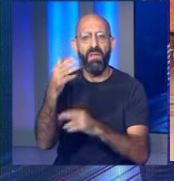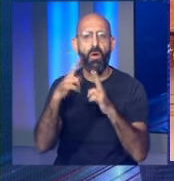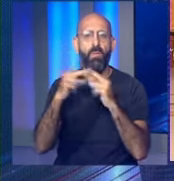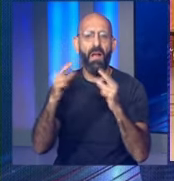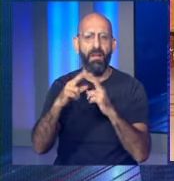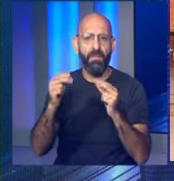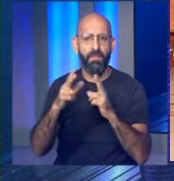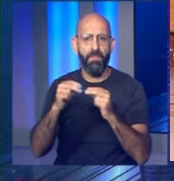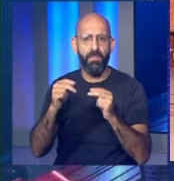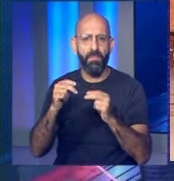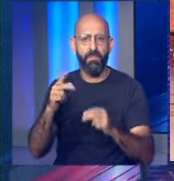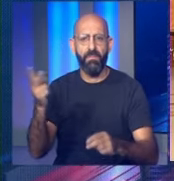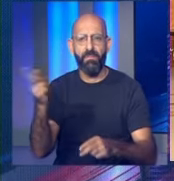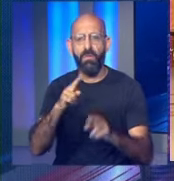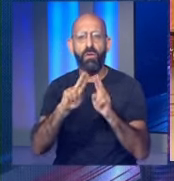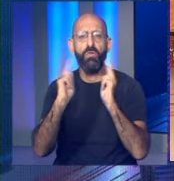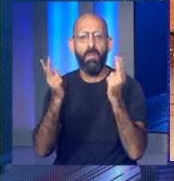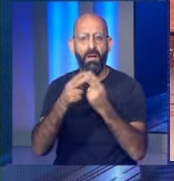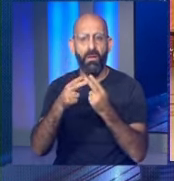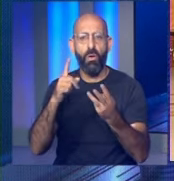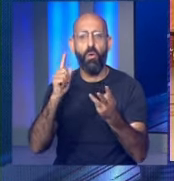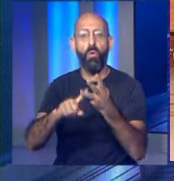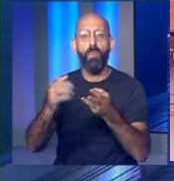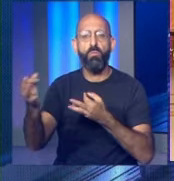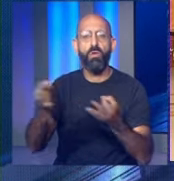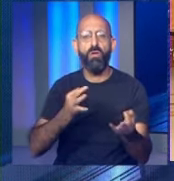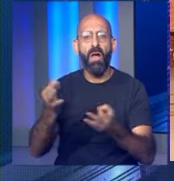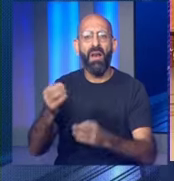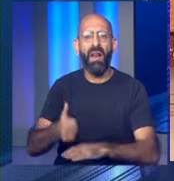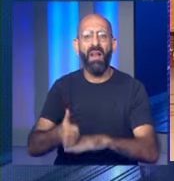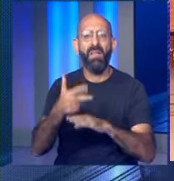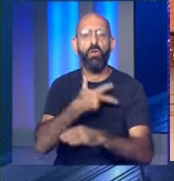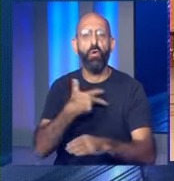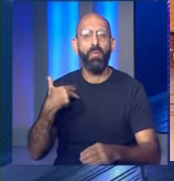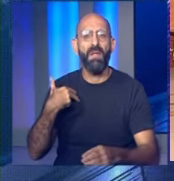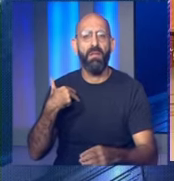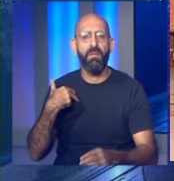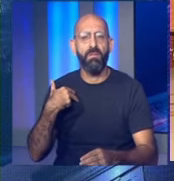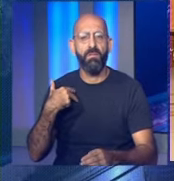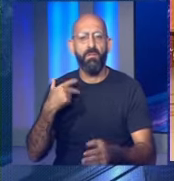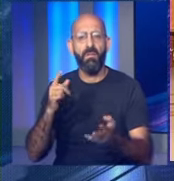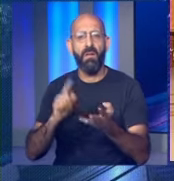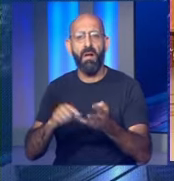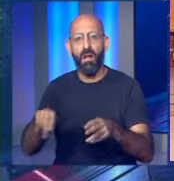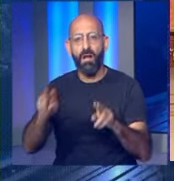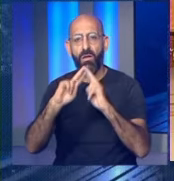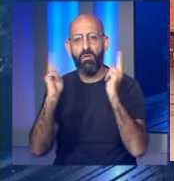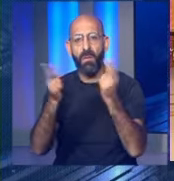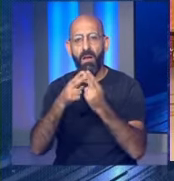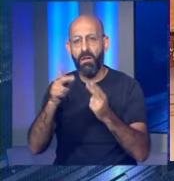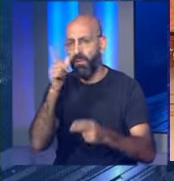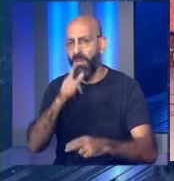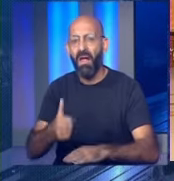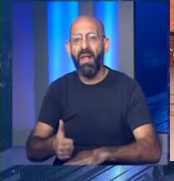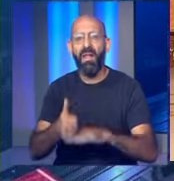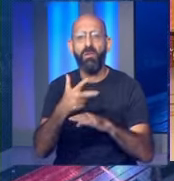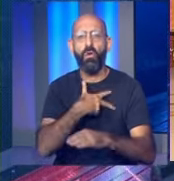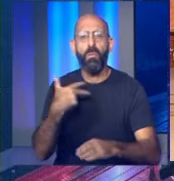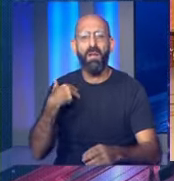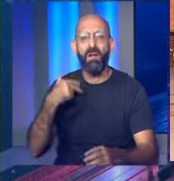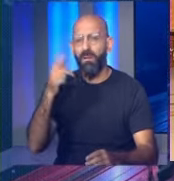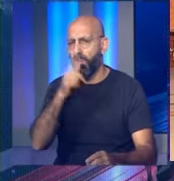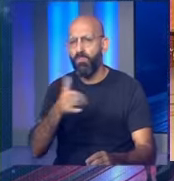هايلي. شارك في الاجتماع السفير لبنان في المملكة المتحدة رامي مرتضى ومستشار رئيس الحكومة زياد ميقاتي.